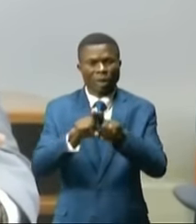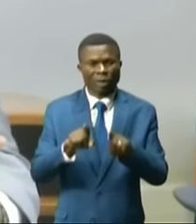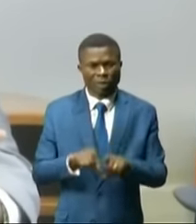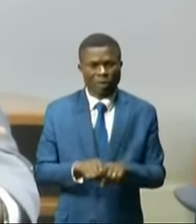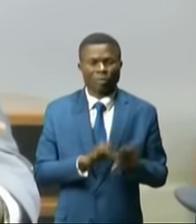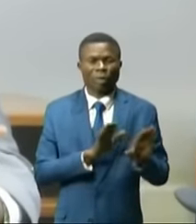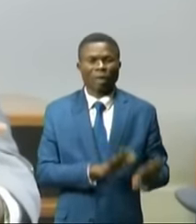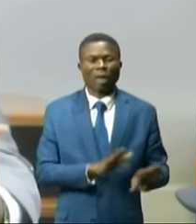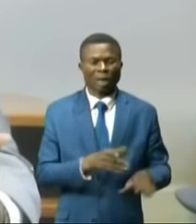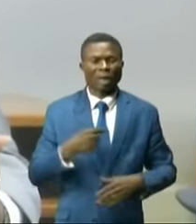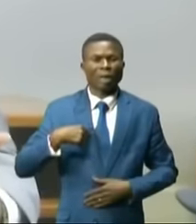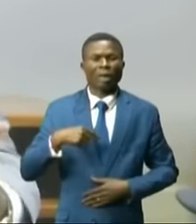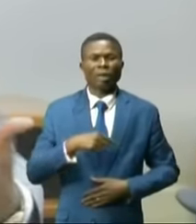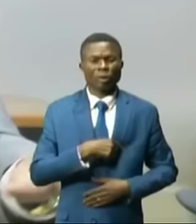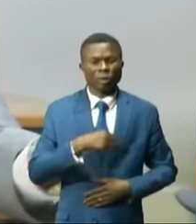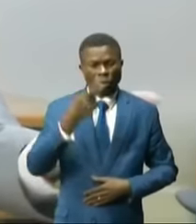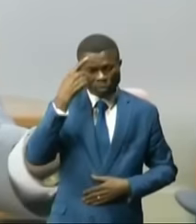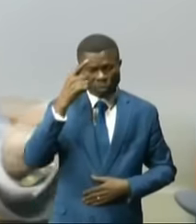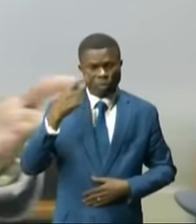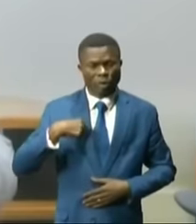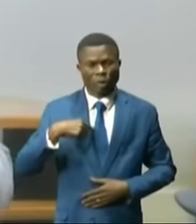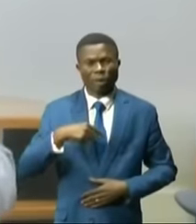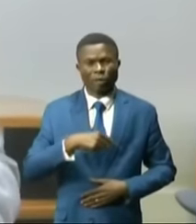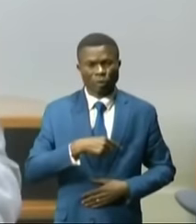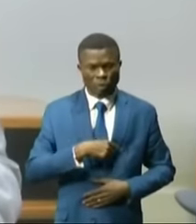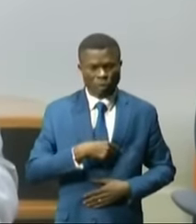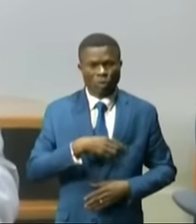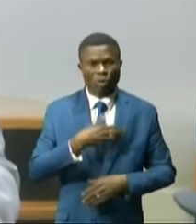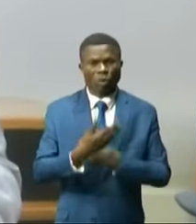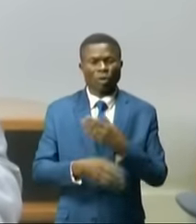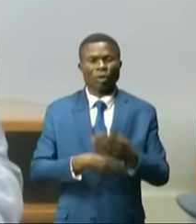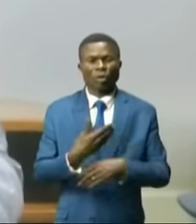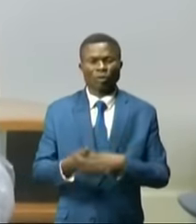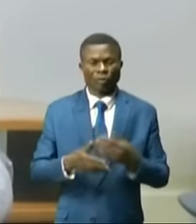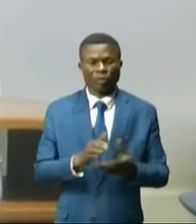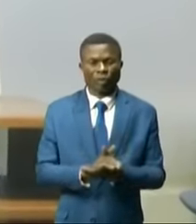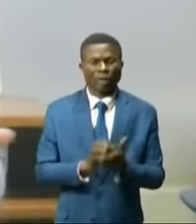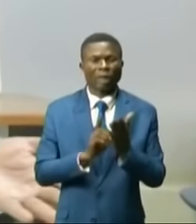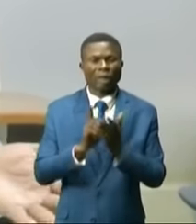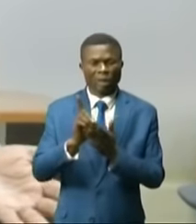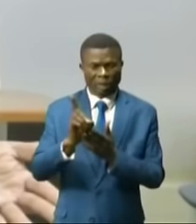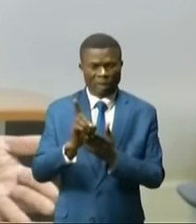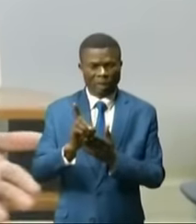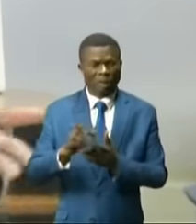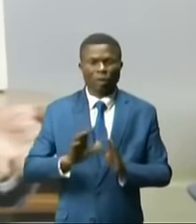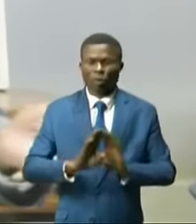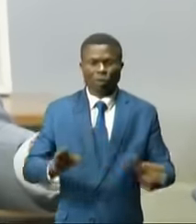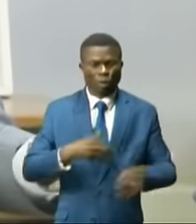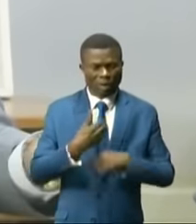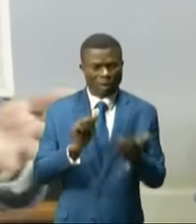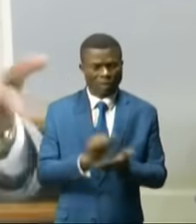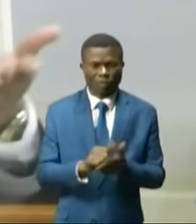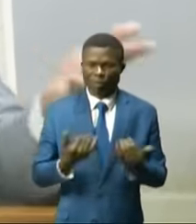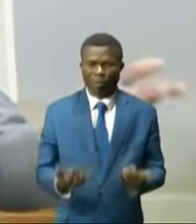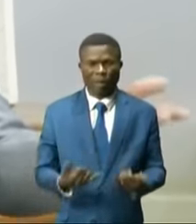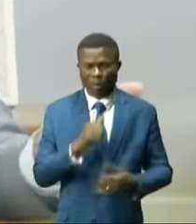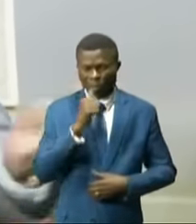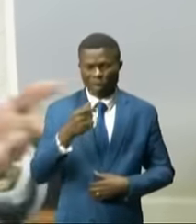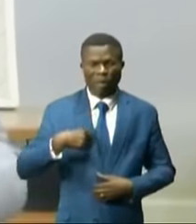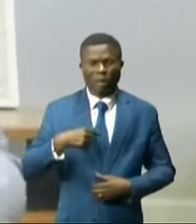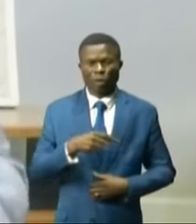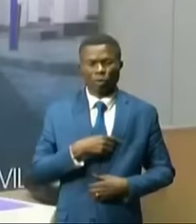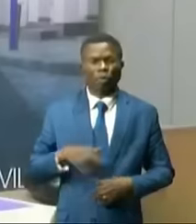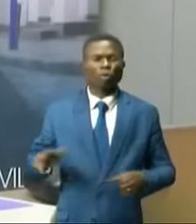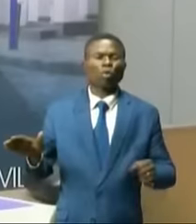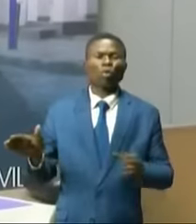ils n'attendent que nous pour que nous puissions faire un plan de développement que nous ne pouvons pas faire en ce moment parce que nous sommes envahis